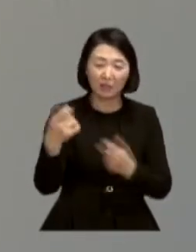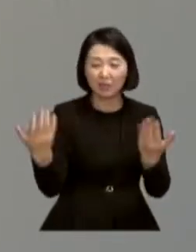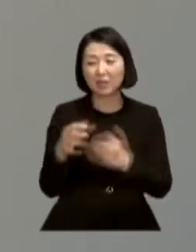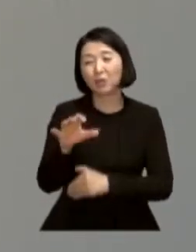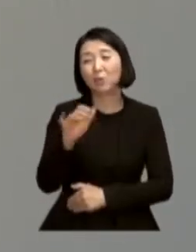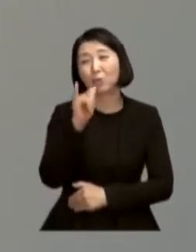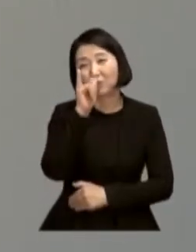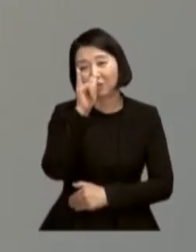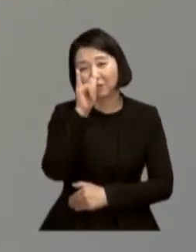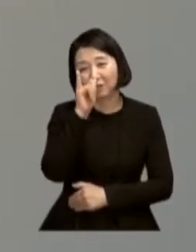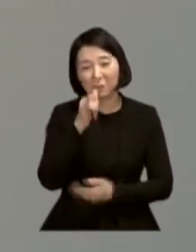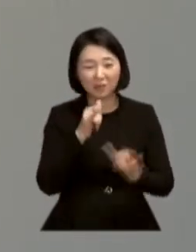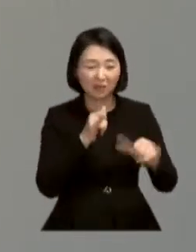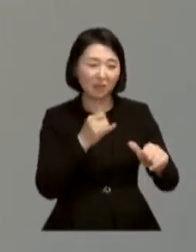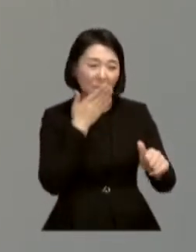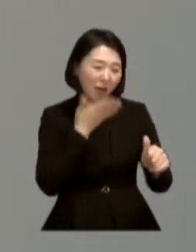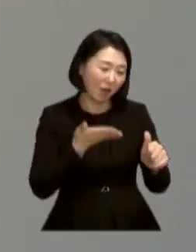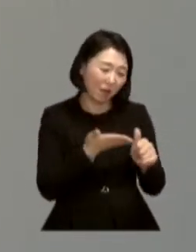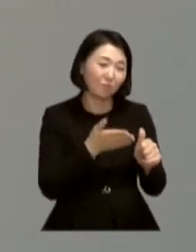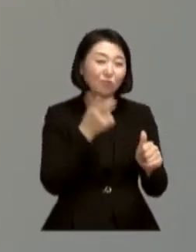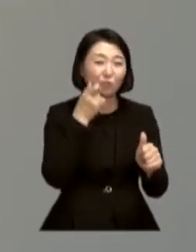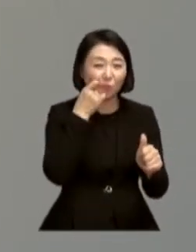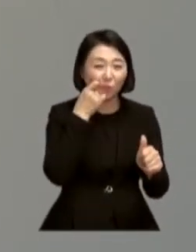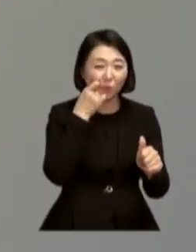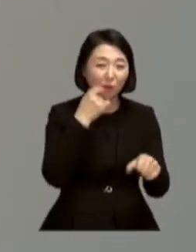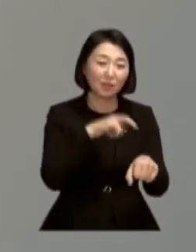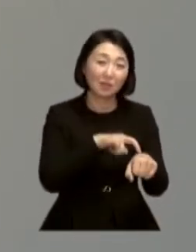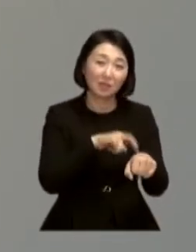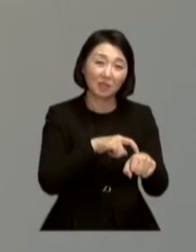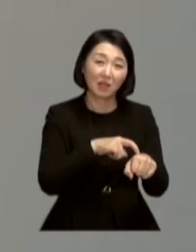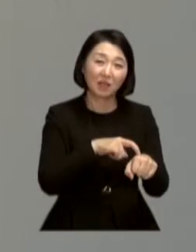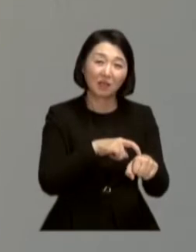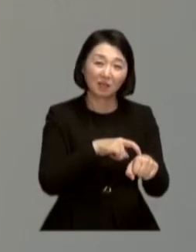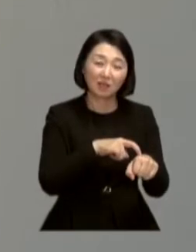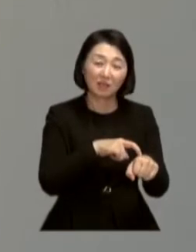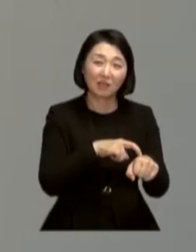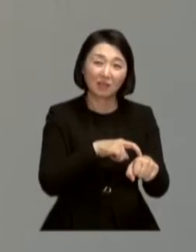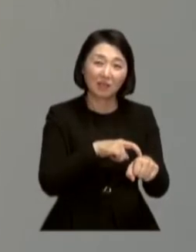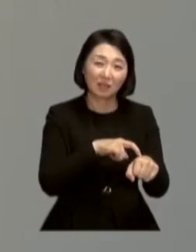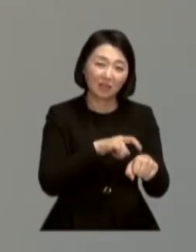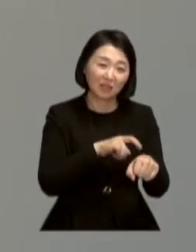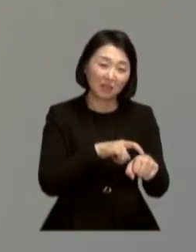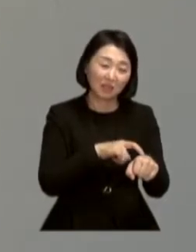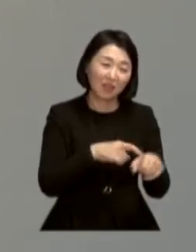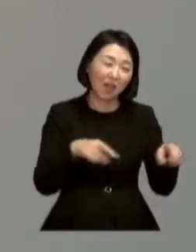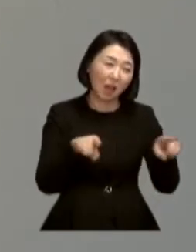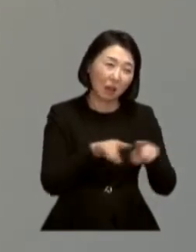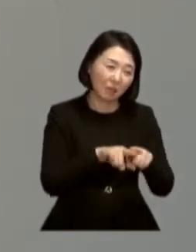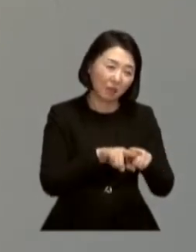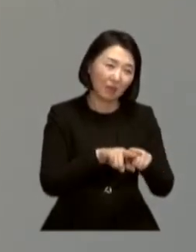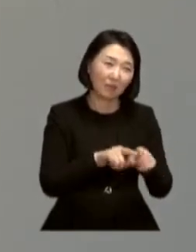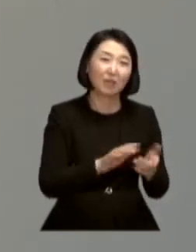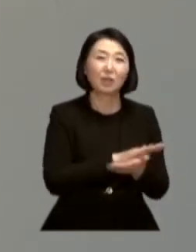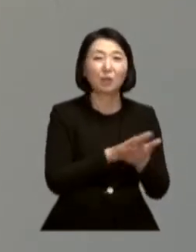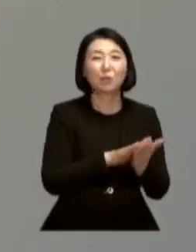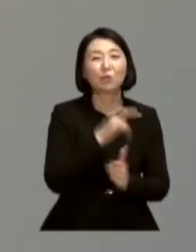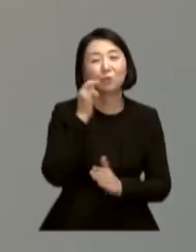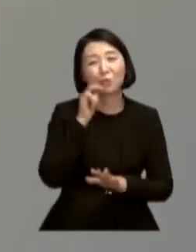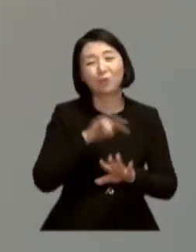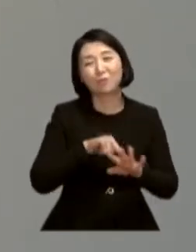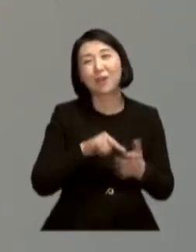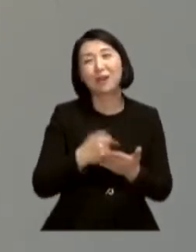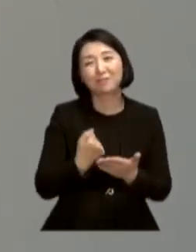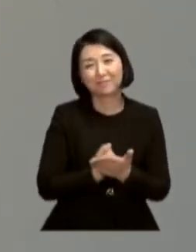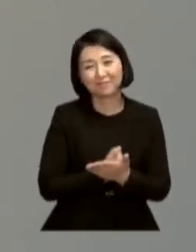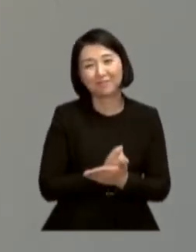아이들 밥을 많이 못 해주는 거랑 시간을 좀 많이 항상 같이 다니시니까 시간을 많이 할애를 못 해주는 것이